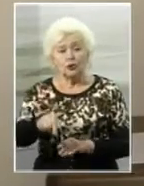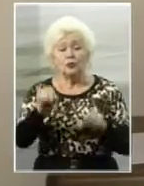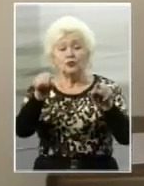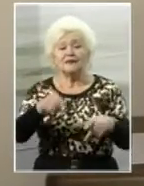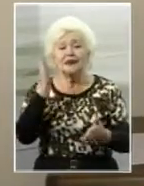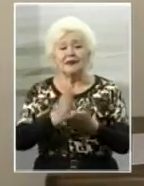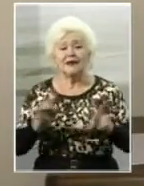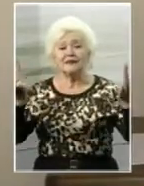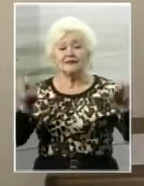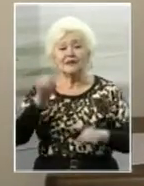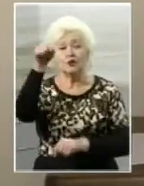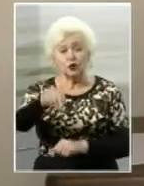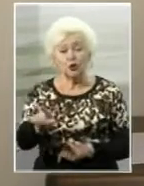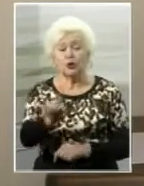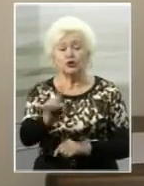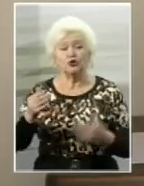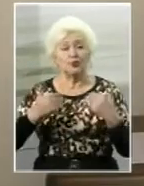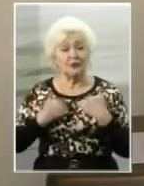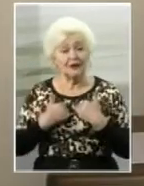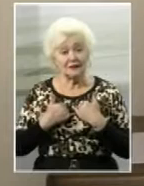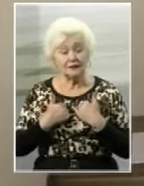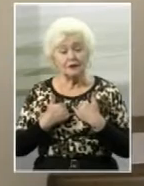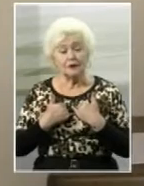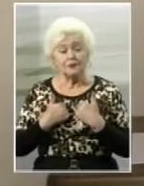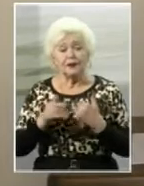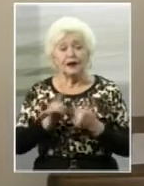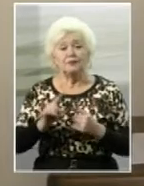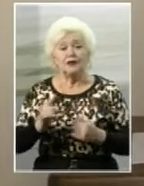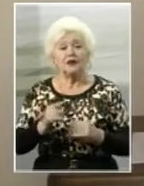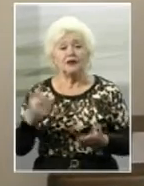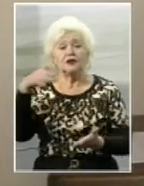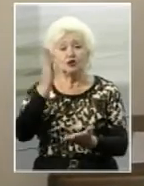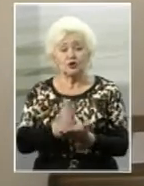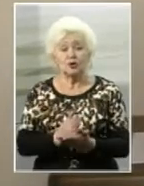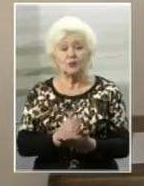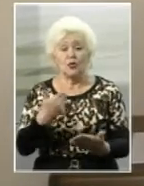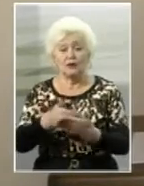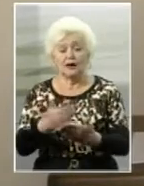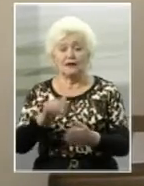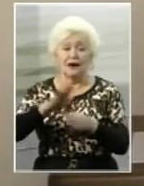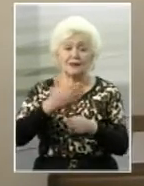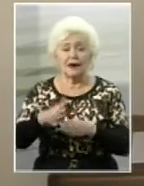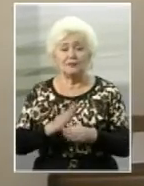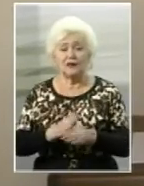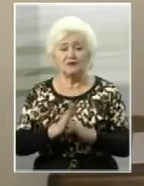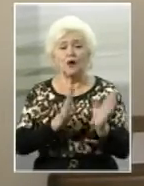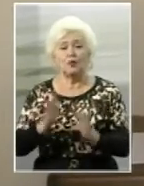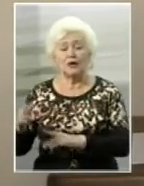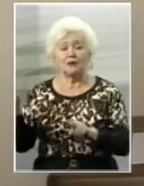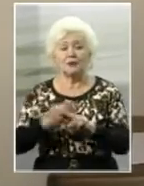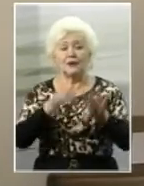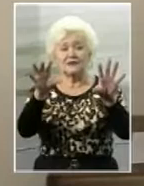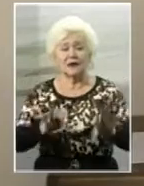і є символом того, що ми стоїмо от якраз між правопорядком та беззаконням,